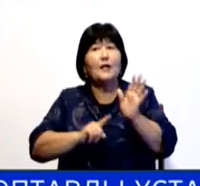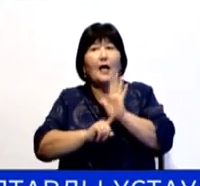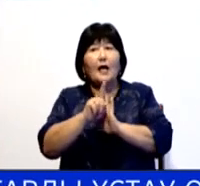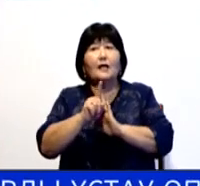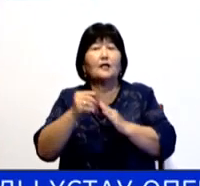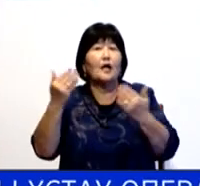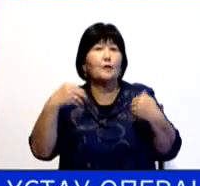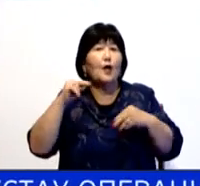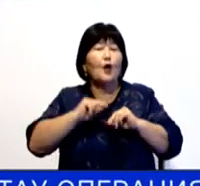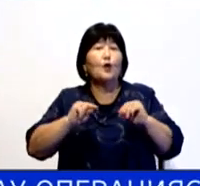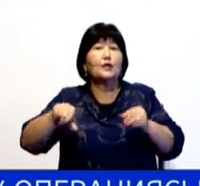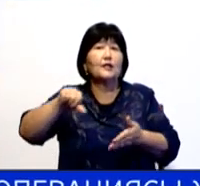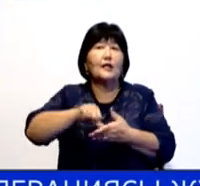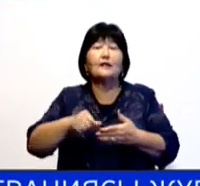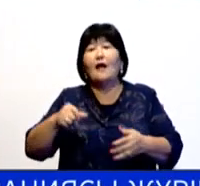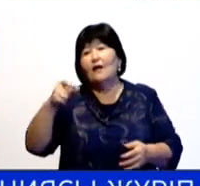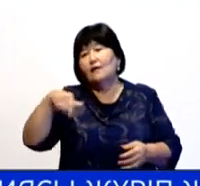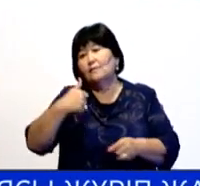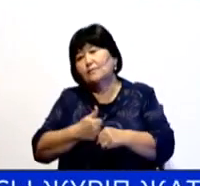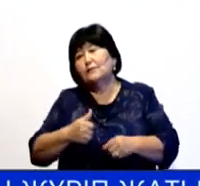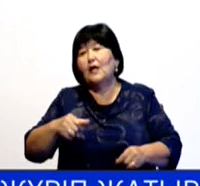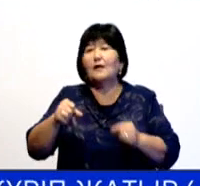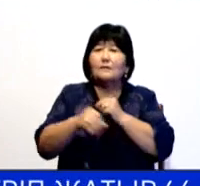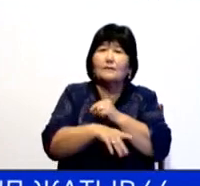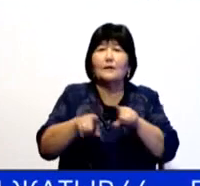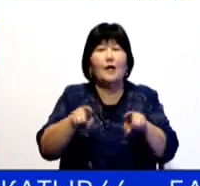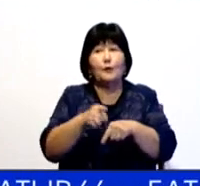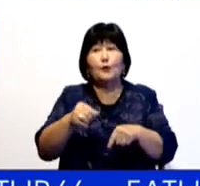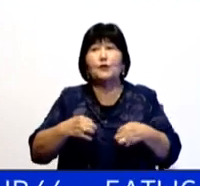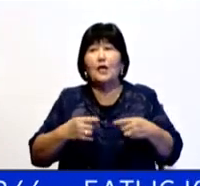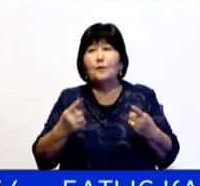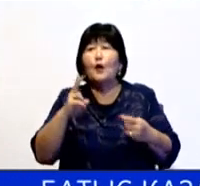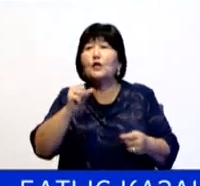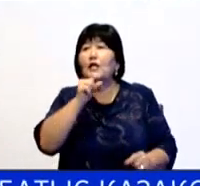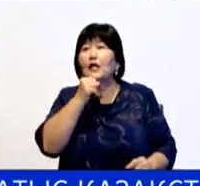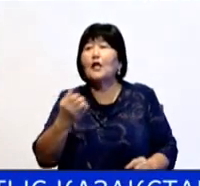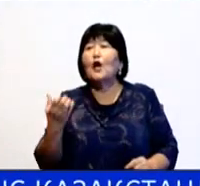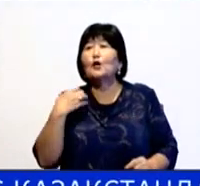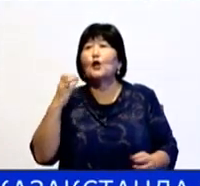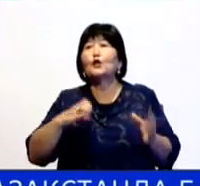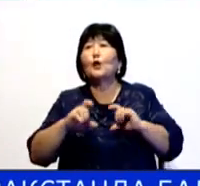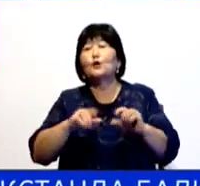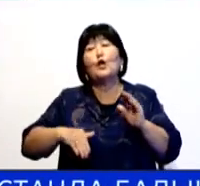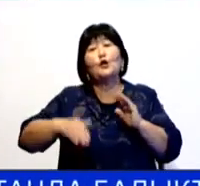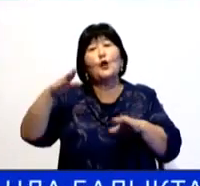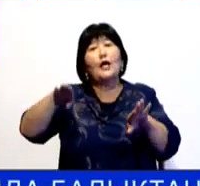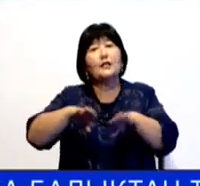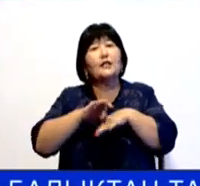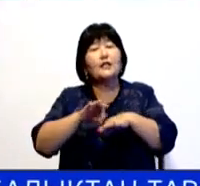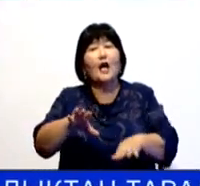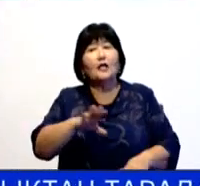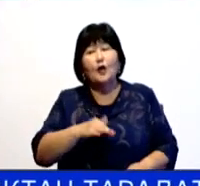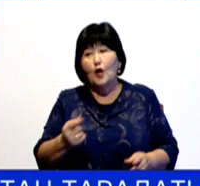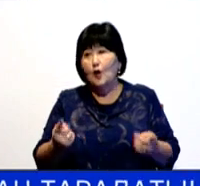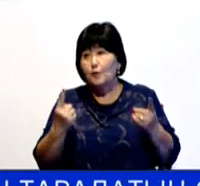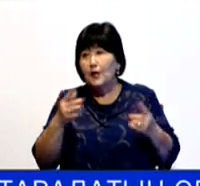бойымызға сіңірген ұстаздың алдында хан да бір, қара да бір. Осынау мамандық иелерінің мерекесі Қорқыт атындағы Қызылорда университетінде жоғары деңгейде аталып өтті.